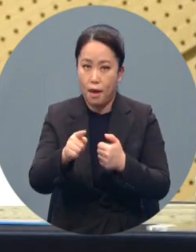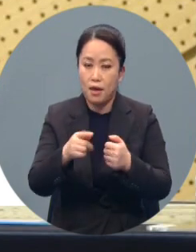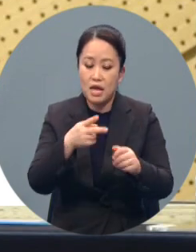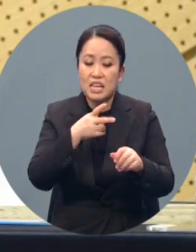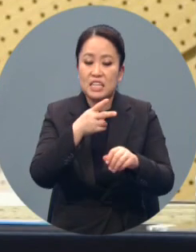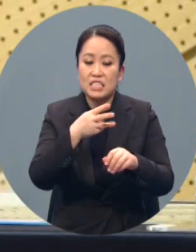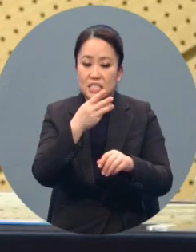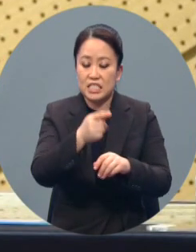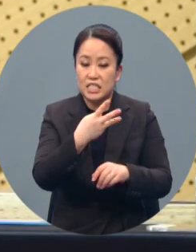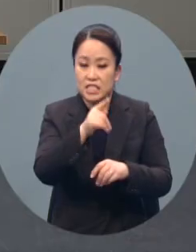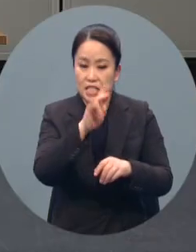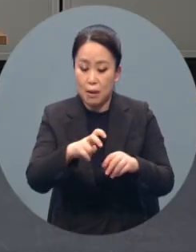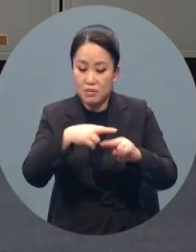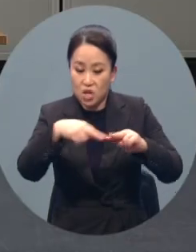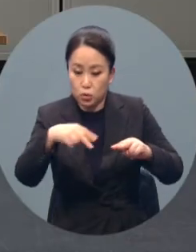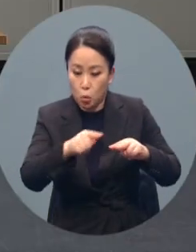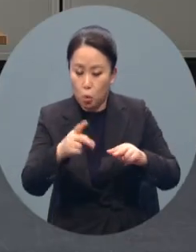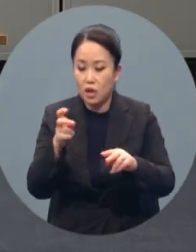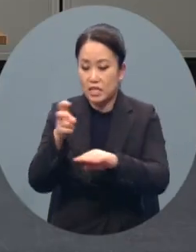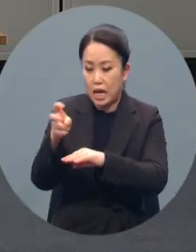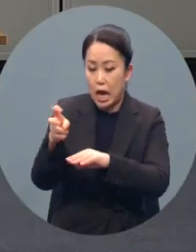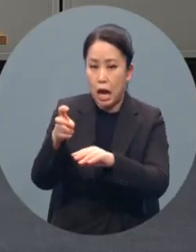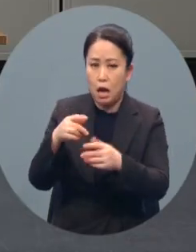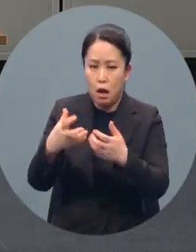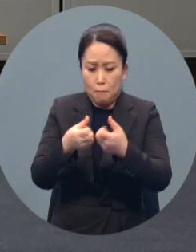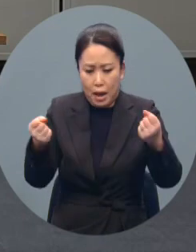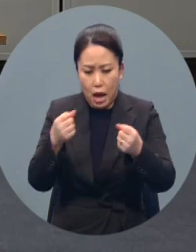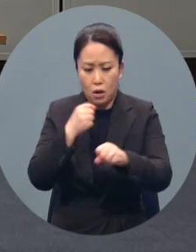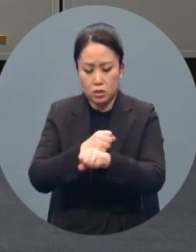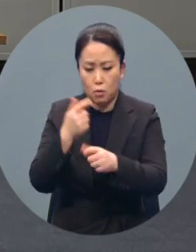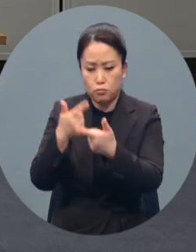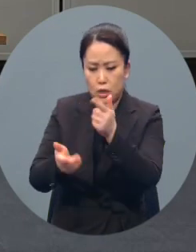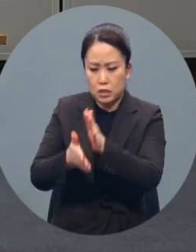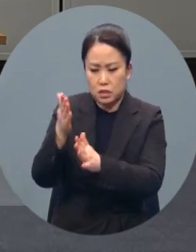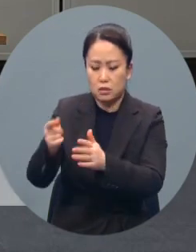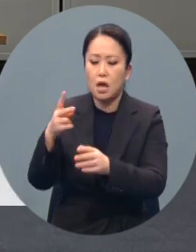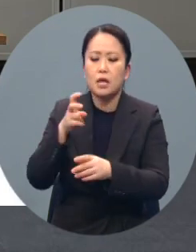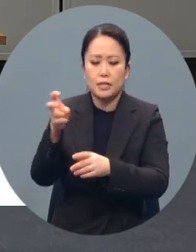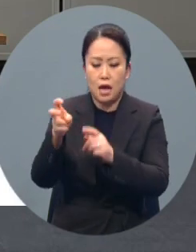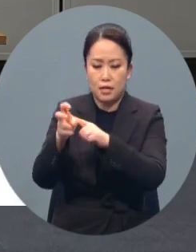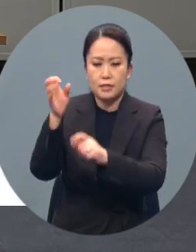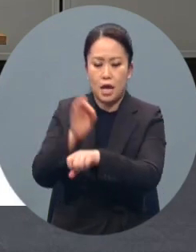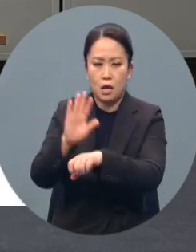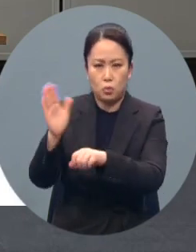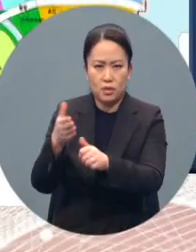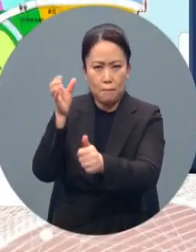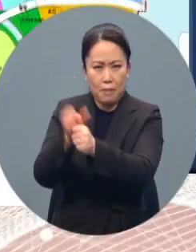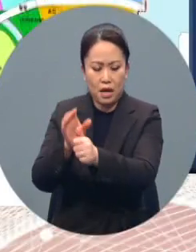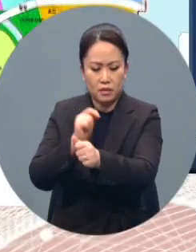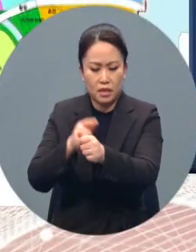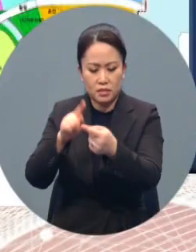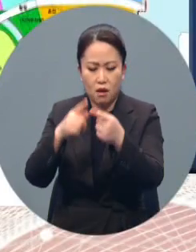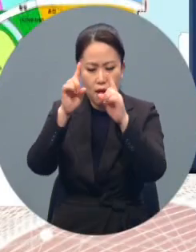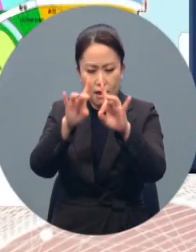분리해서 차량 부분은 부산시가 구입해야 한다는 해수부의 주장을 조목조목